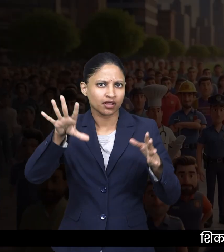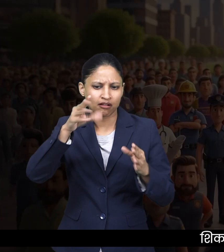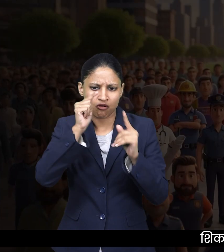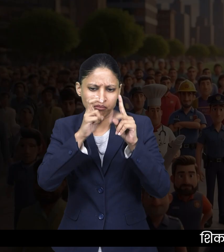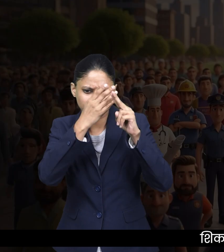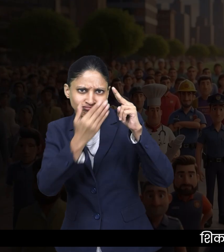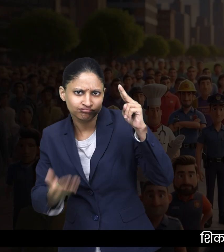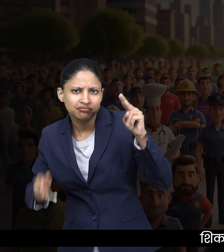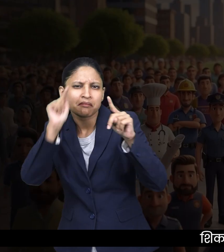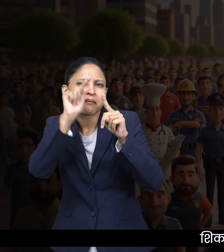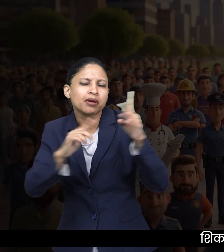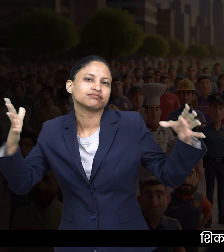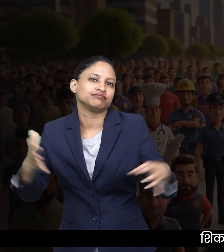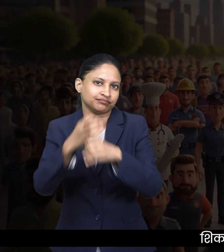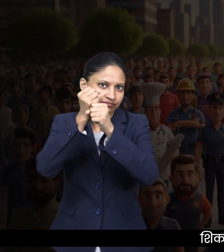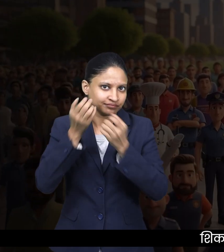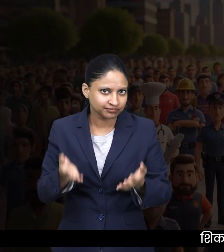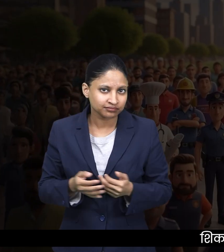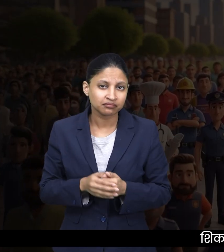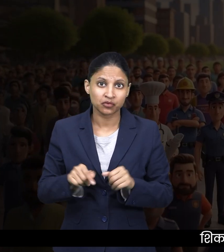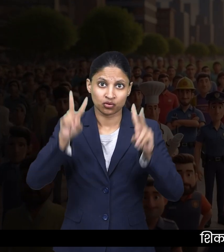शिकण्याचे परिणाम.